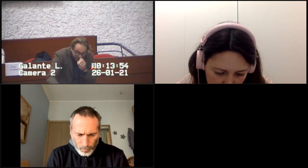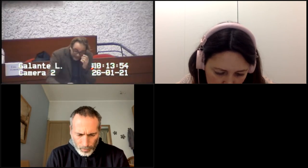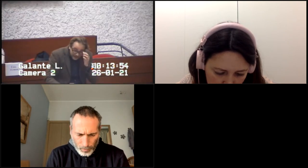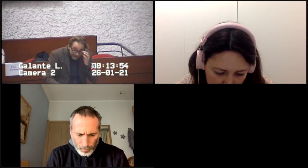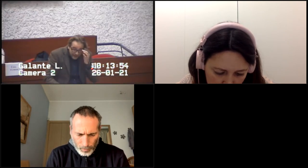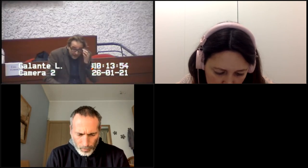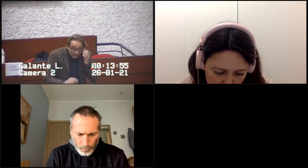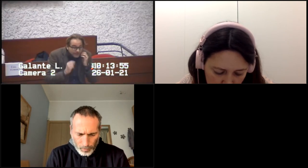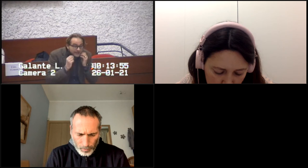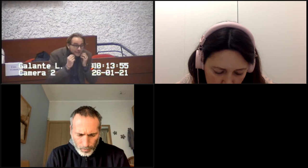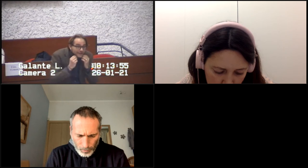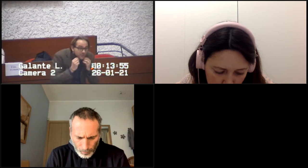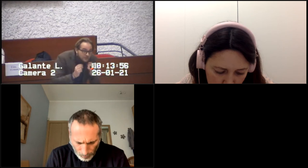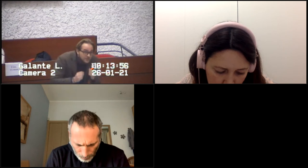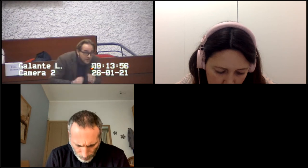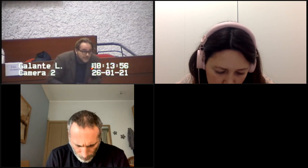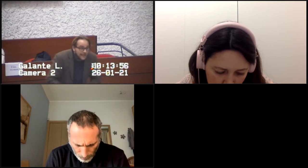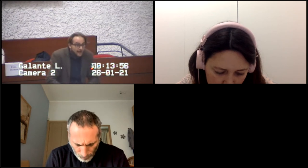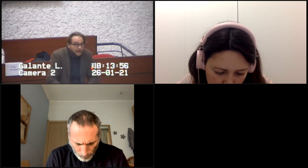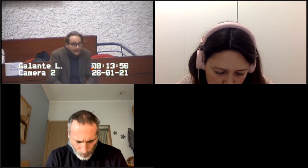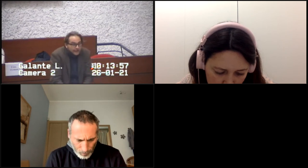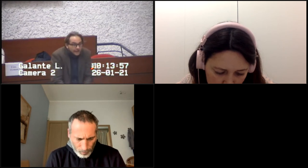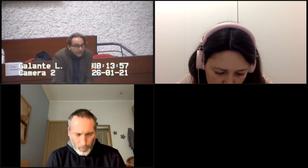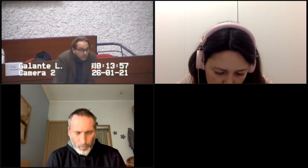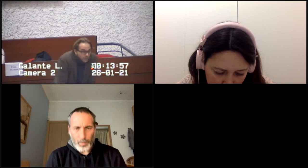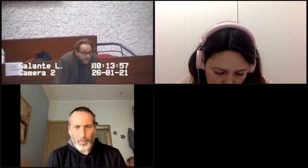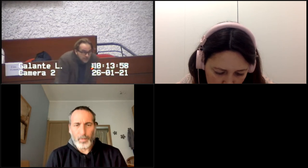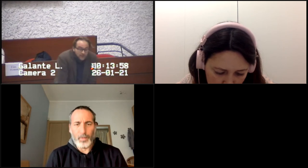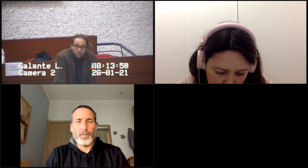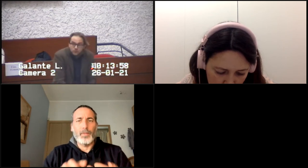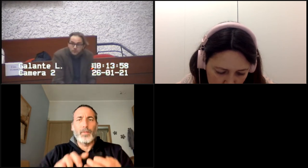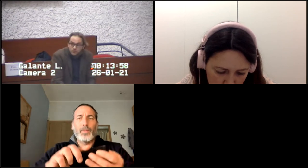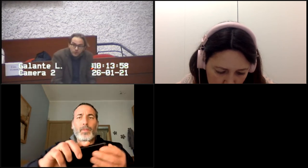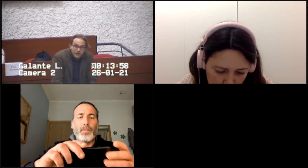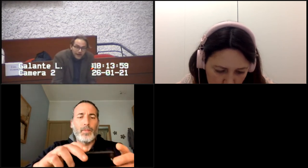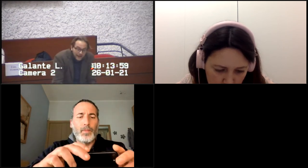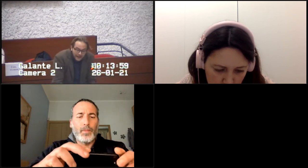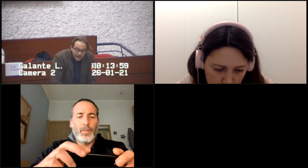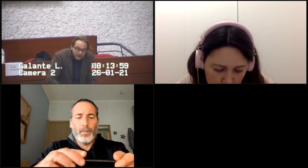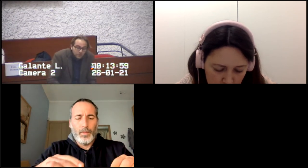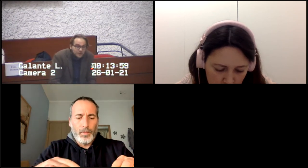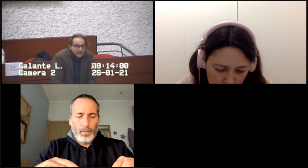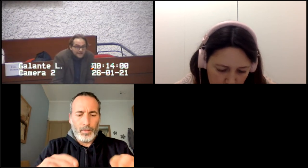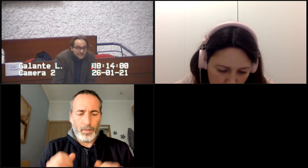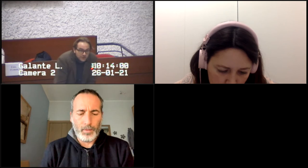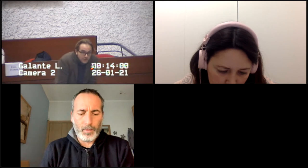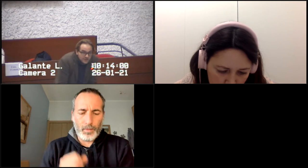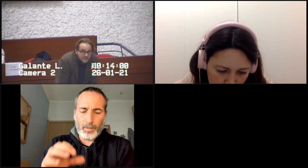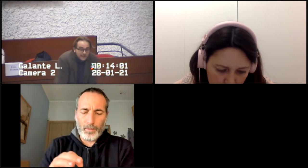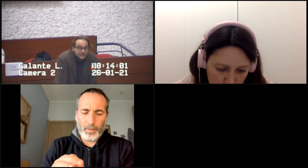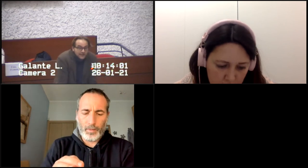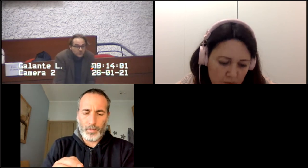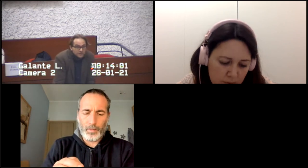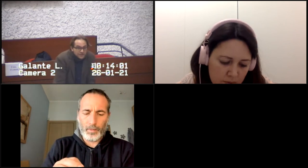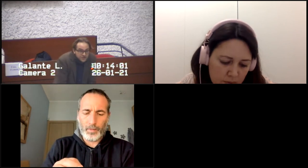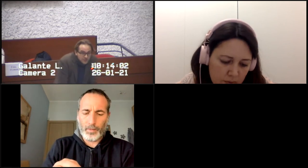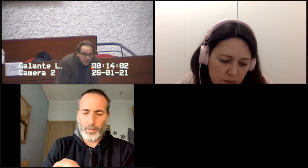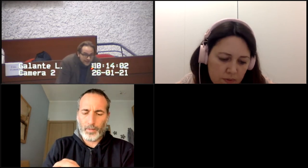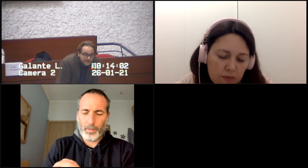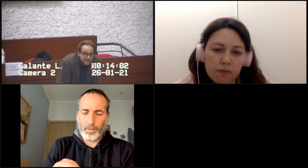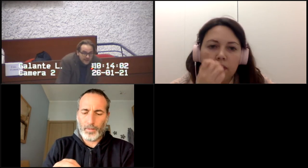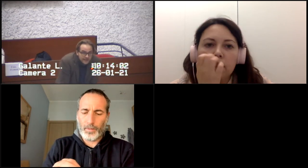Allora, praticamente il Movimento 5 Stelle proponeva appunto l'utilizzo di questa risorsa